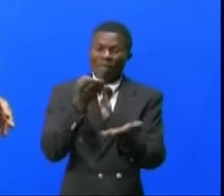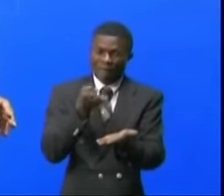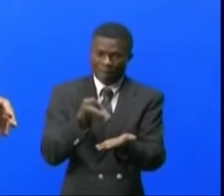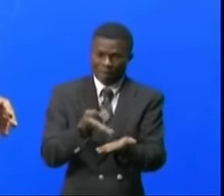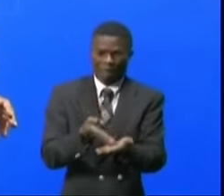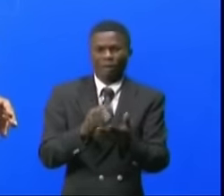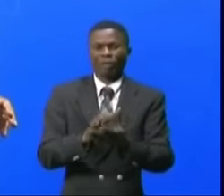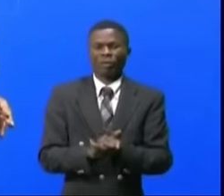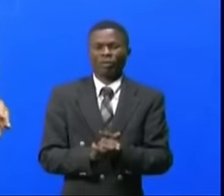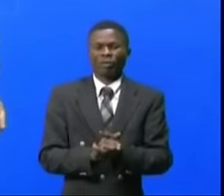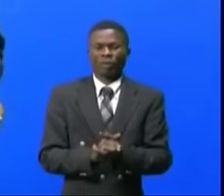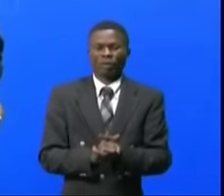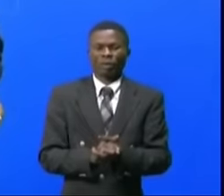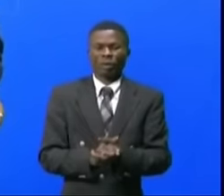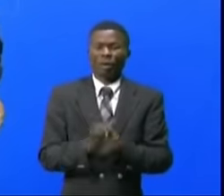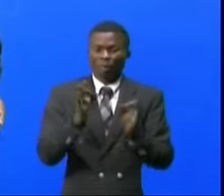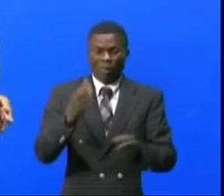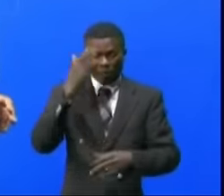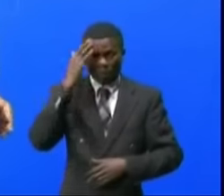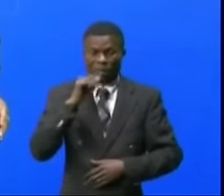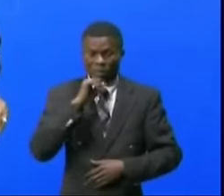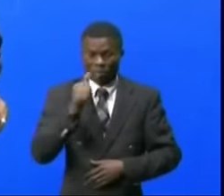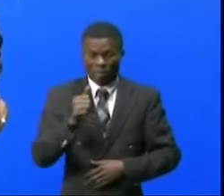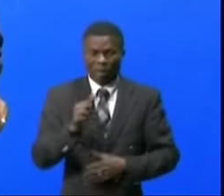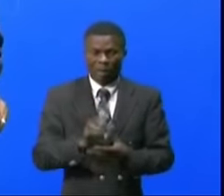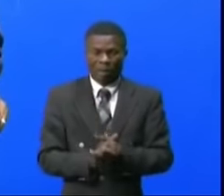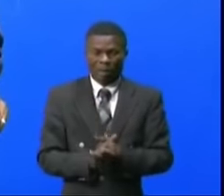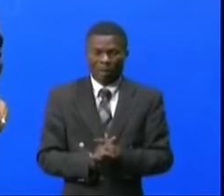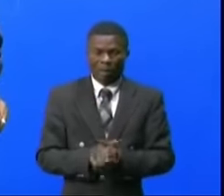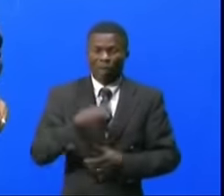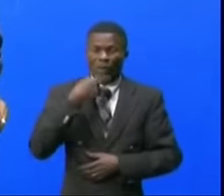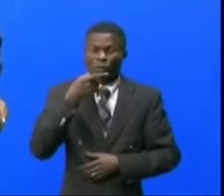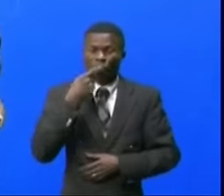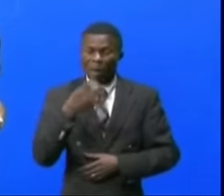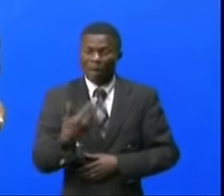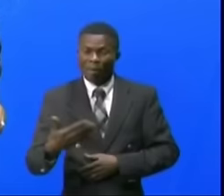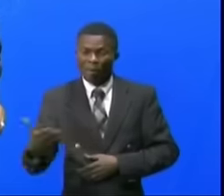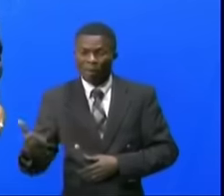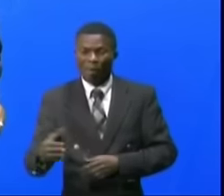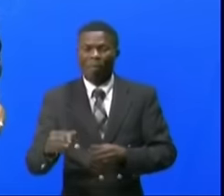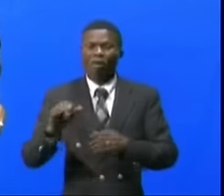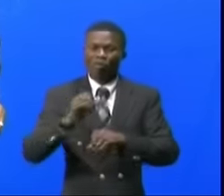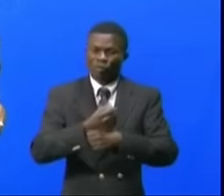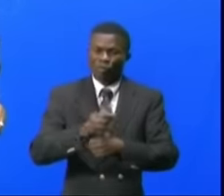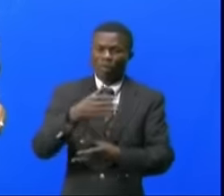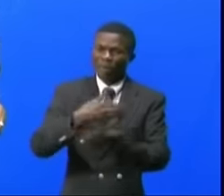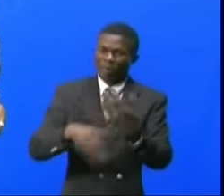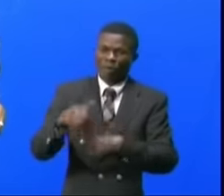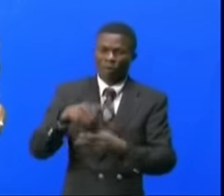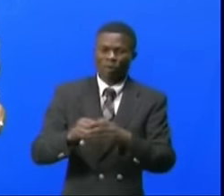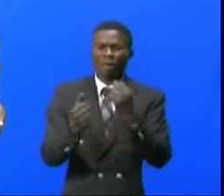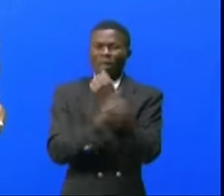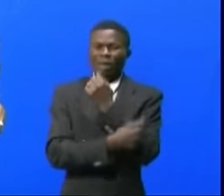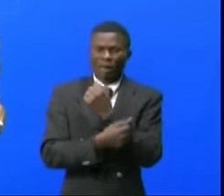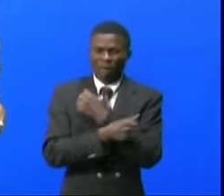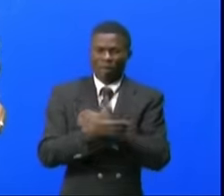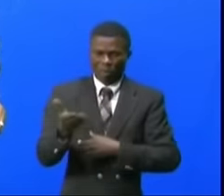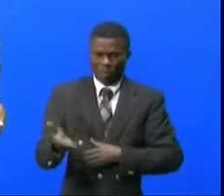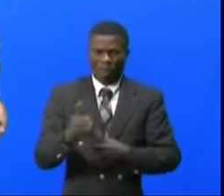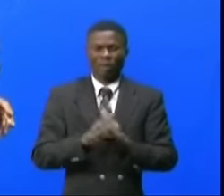que pendant les élections, ils se battent pour que les élections arrivent, ils sont bénéficiaires de plusieurs